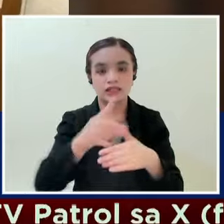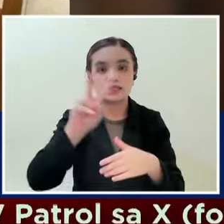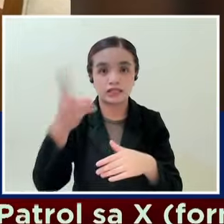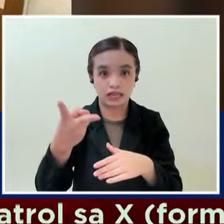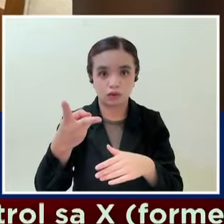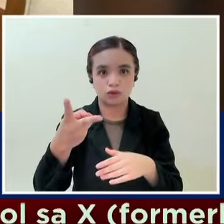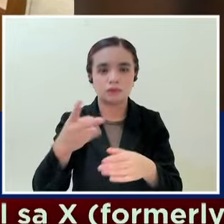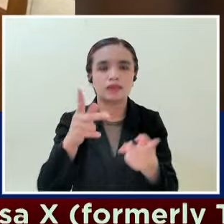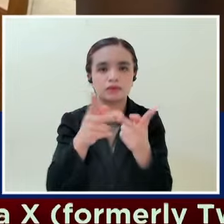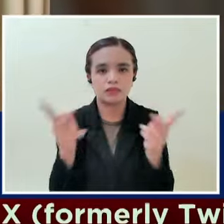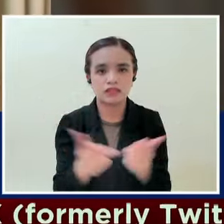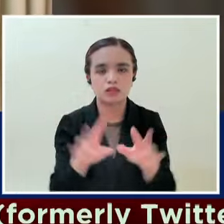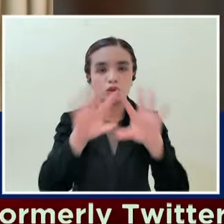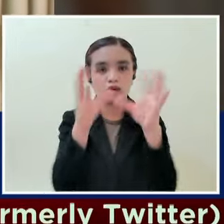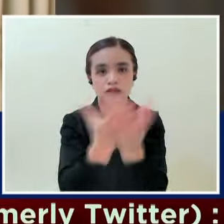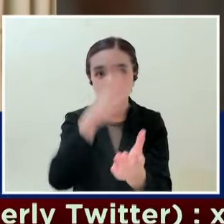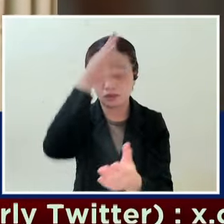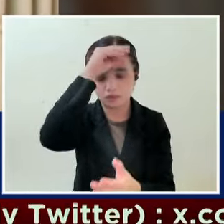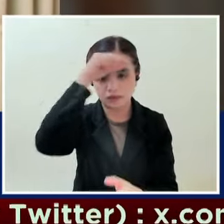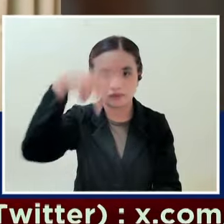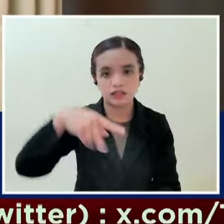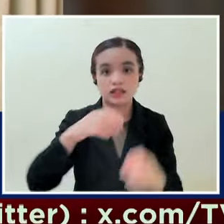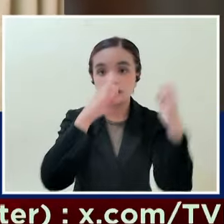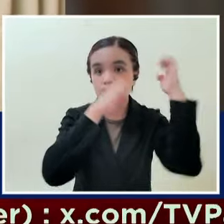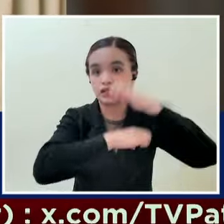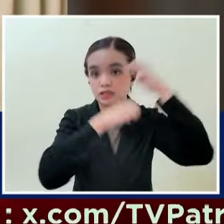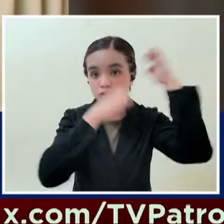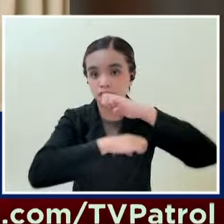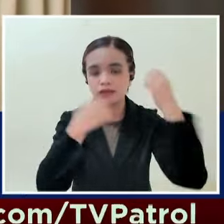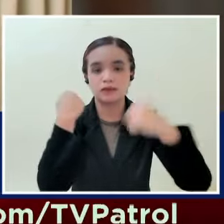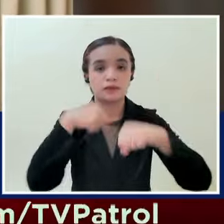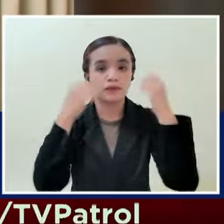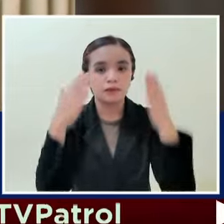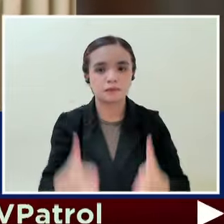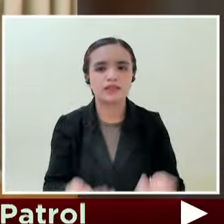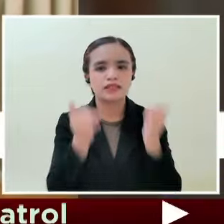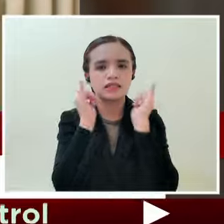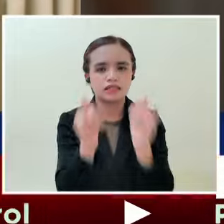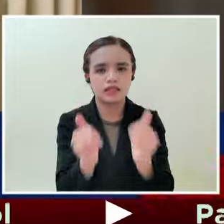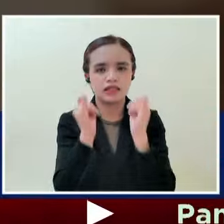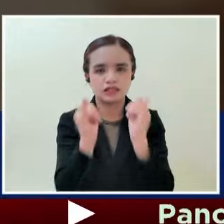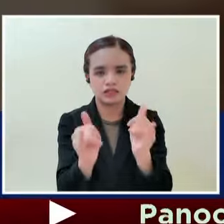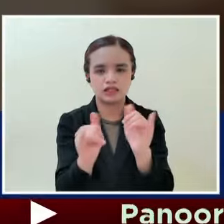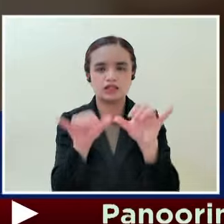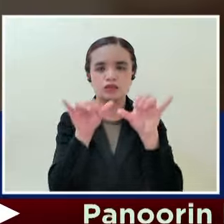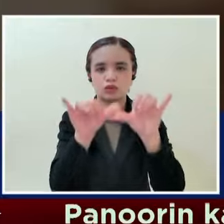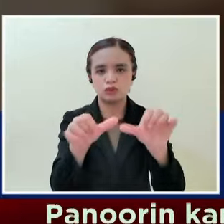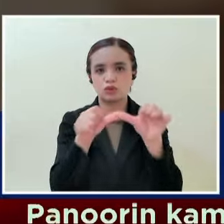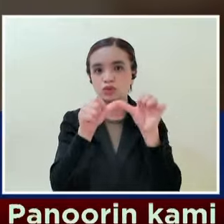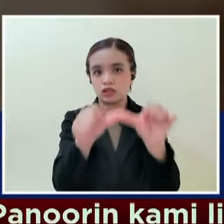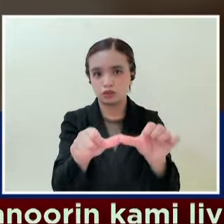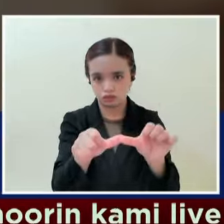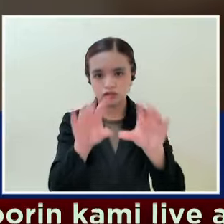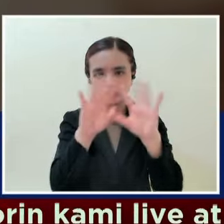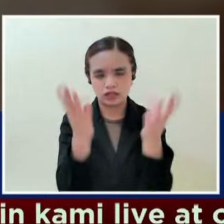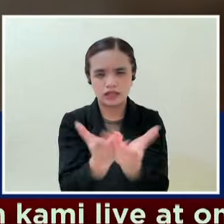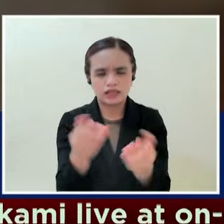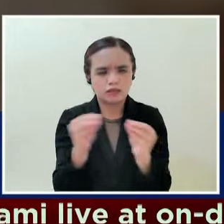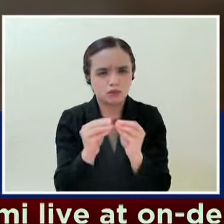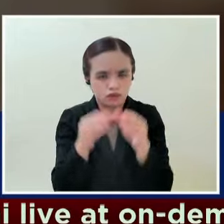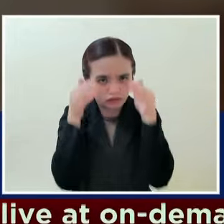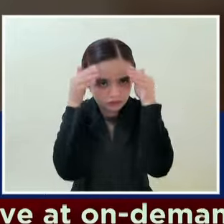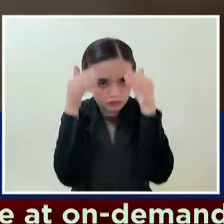Pole Vault. Umaasa naman ang atleta na mapanatili ang kanyang world ranking at sinabing tututukan niya ang